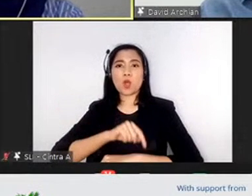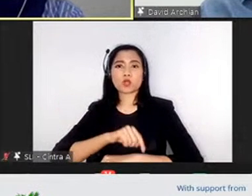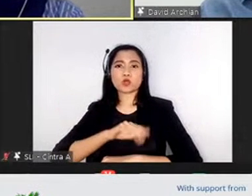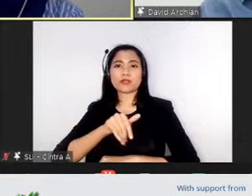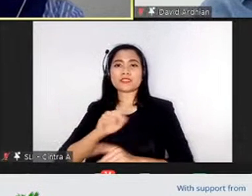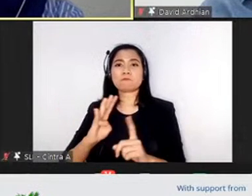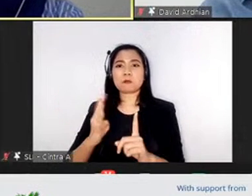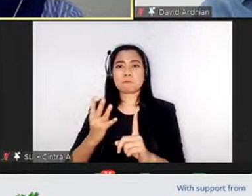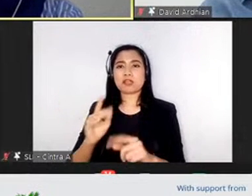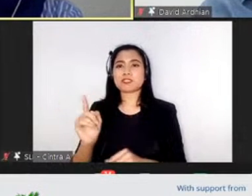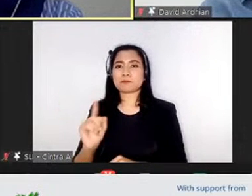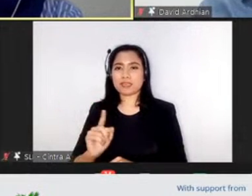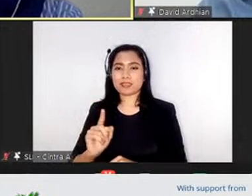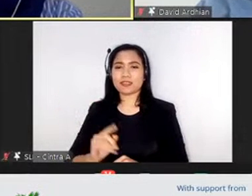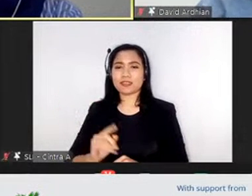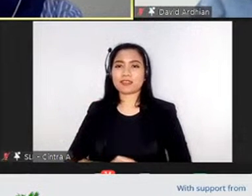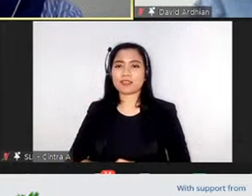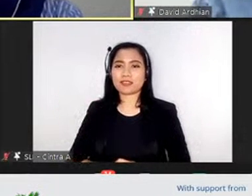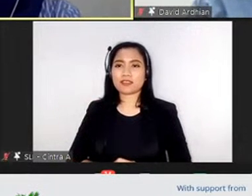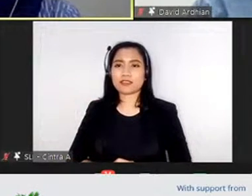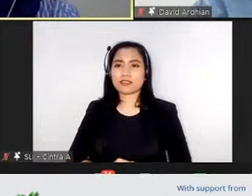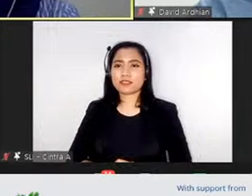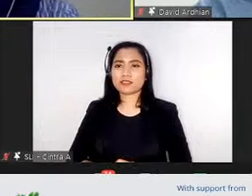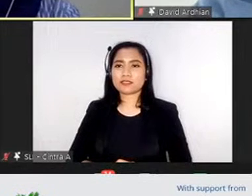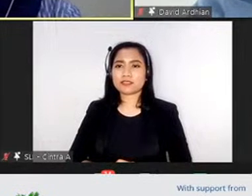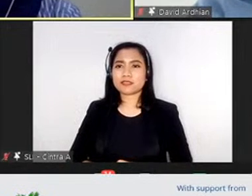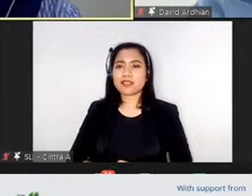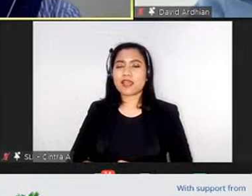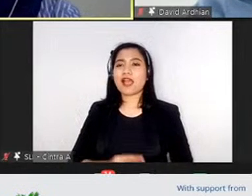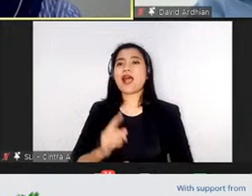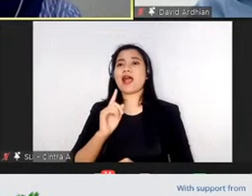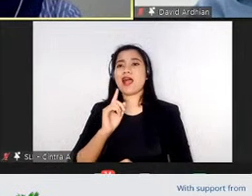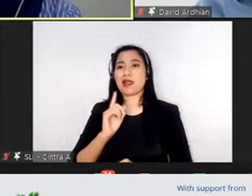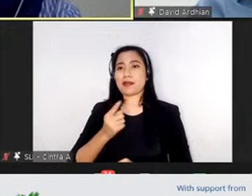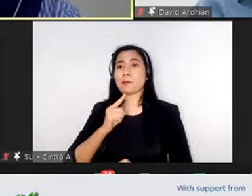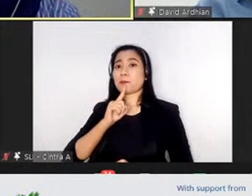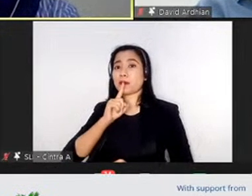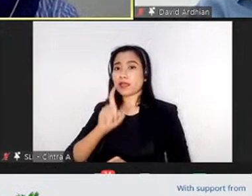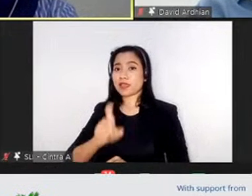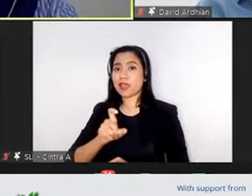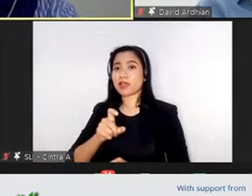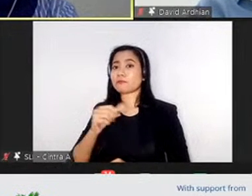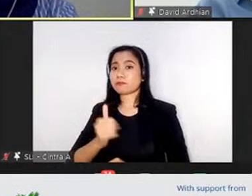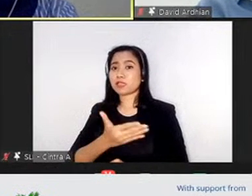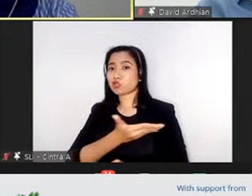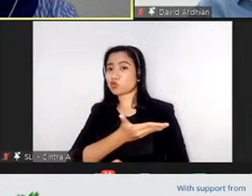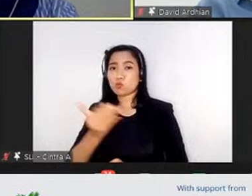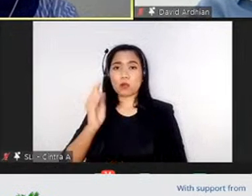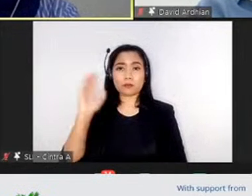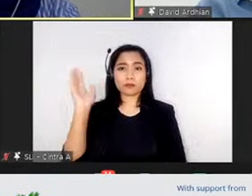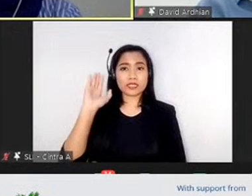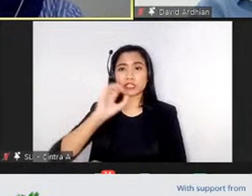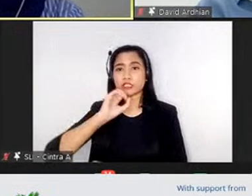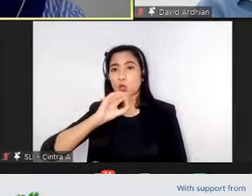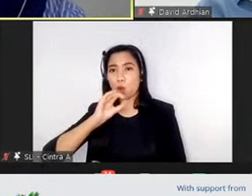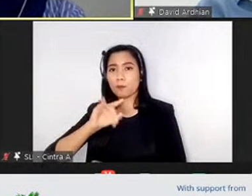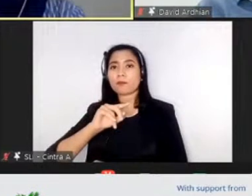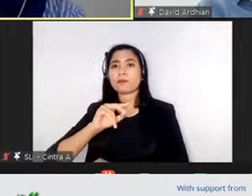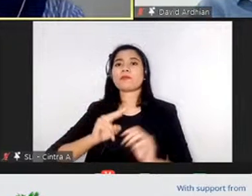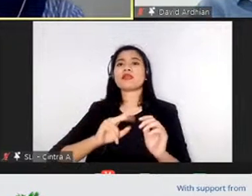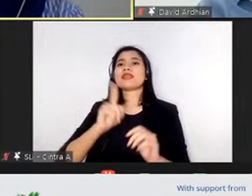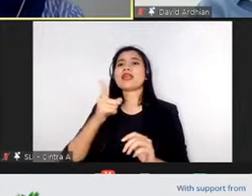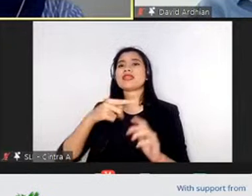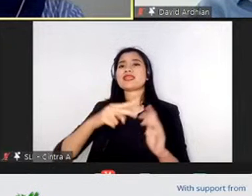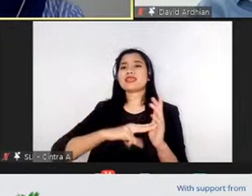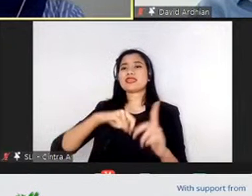menit lagi untuk pertanyaan dan saya rasa ini ada satu pertanyaan yang bisa dijawab oleh semua pembicara eh dari Niken sarworini eh